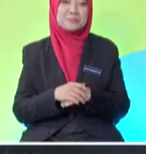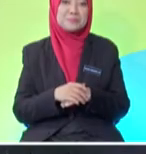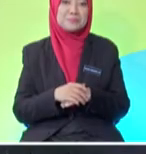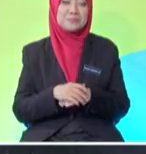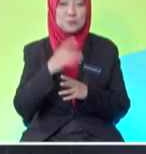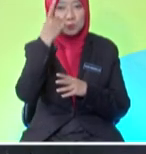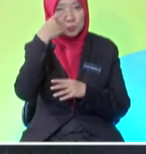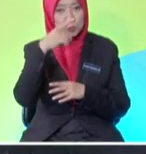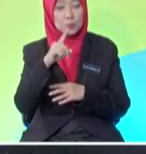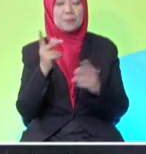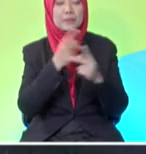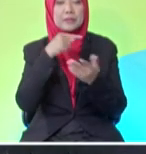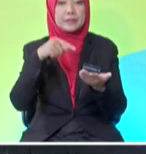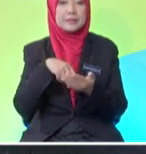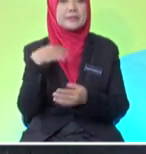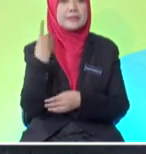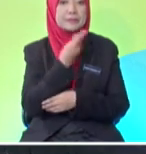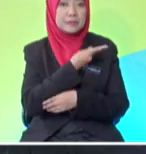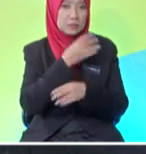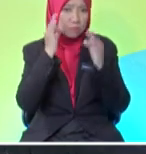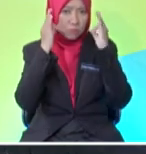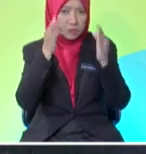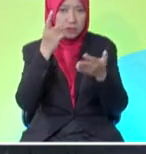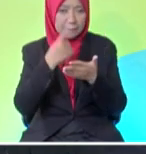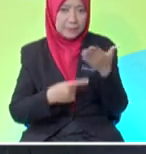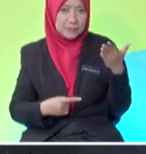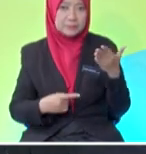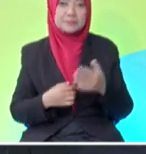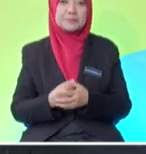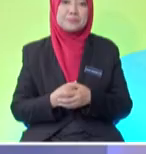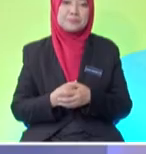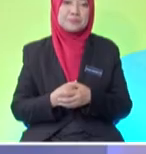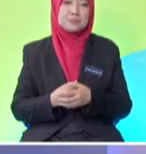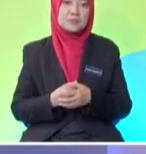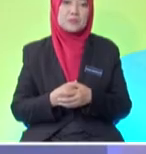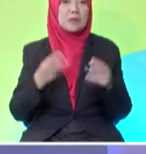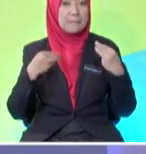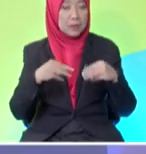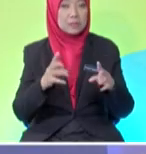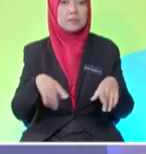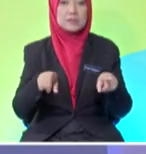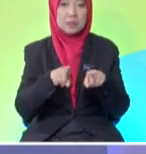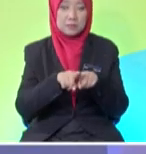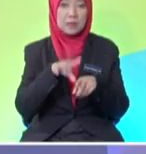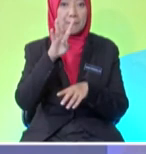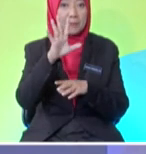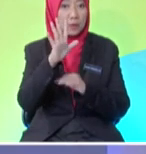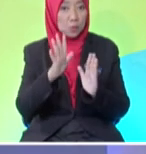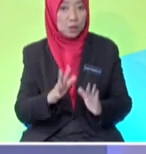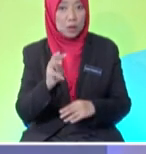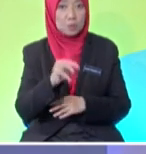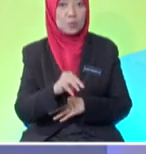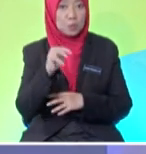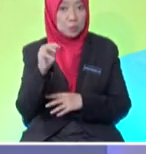ini apakah yang akan kita fokuskan baik baik jadi masih bersama kita yaitu Syafi Izat